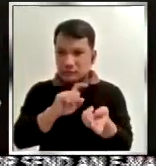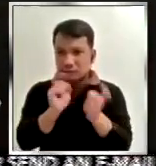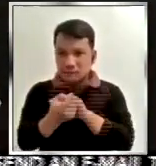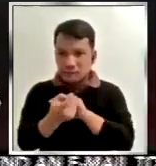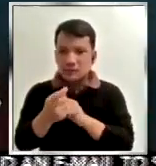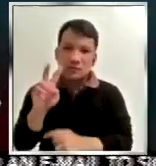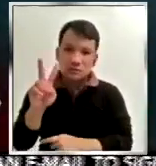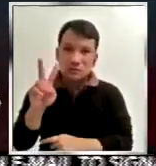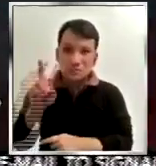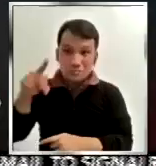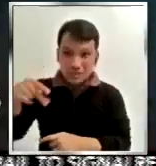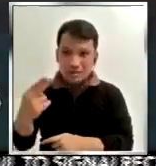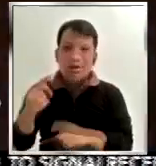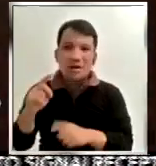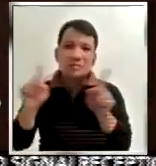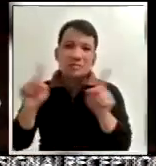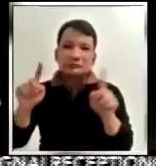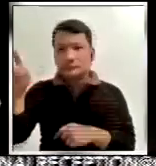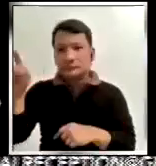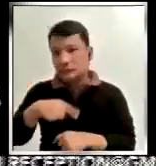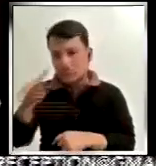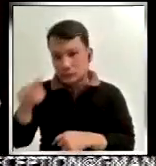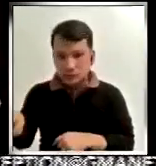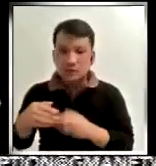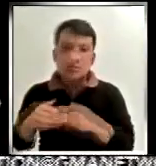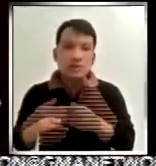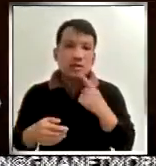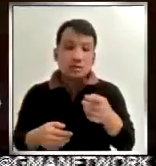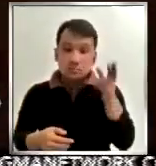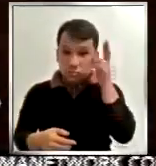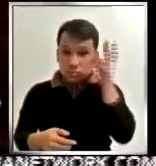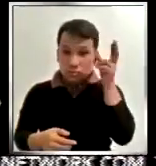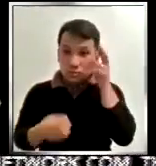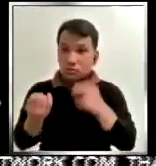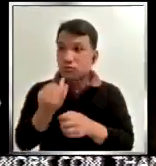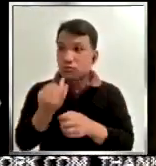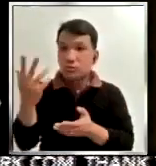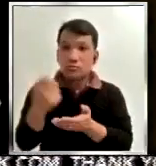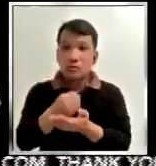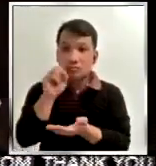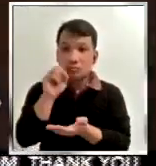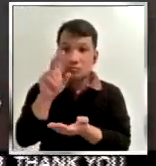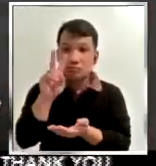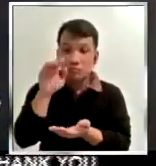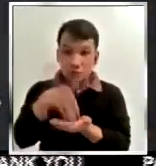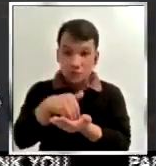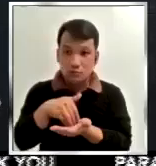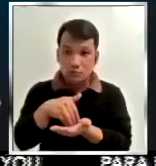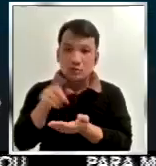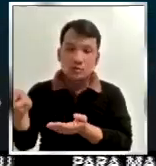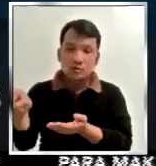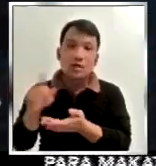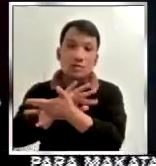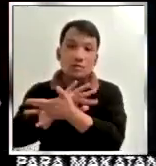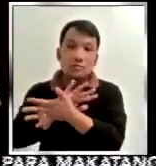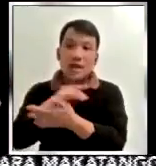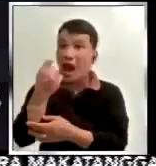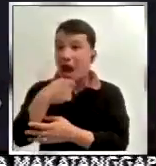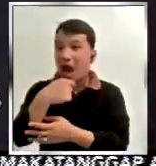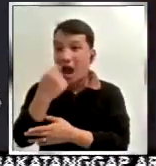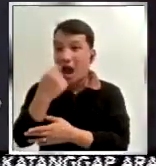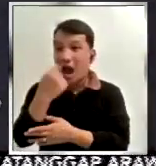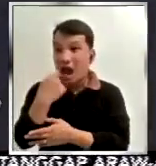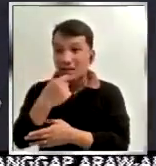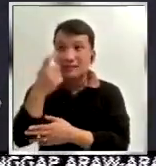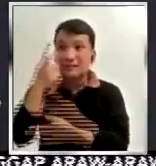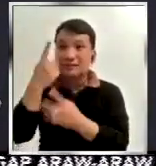Ricardo gumastos raw ng 12,000 pesos para sa COVID-19 swab test. Unang beses na raw siyang nagpa-swab noong October 1 at